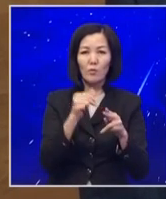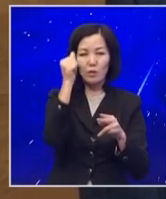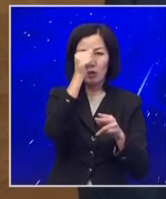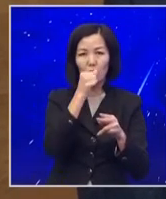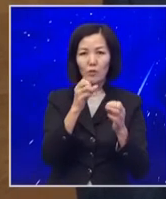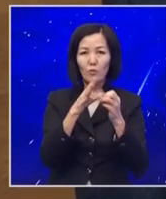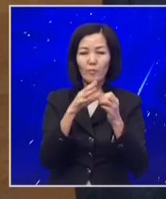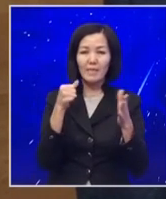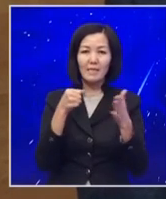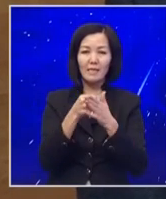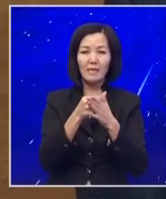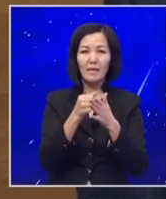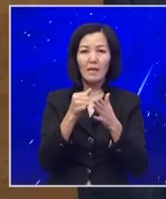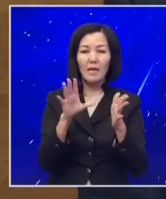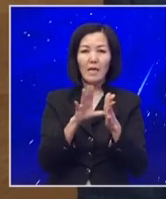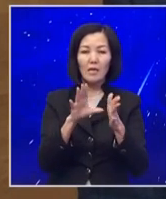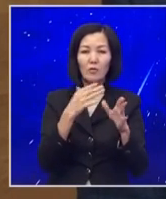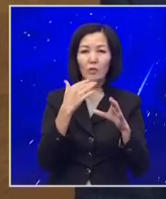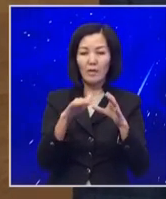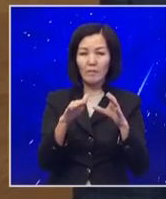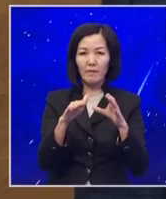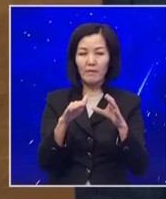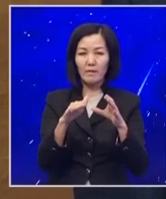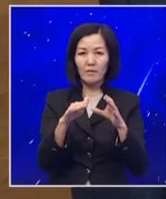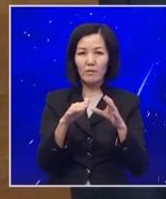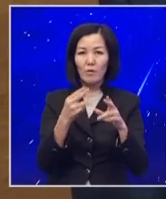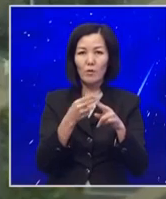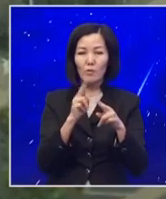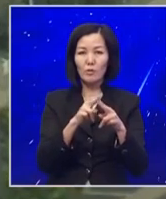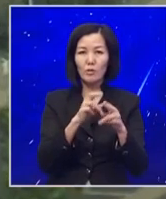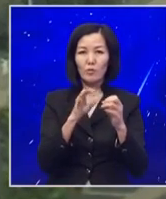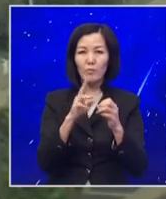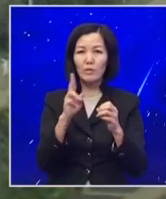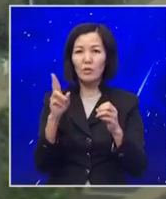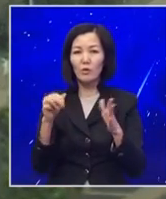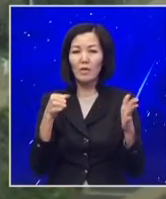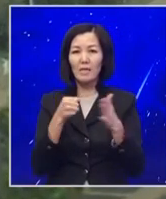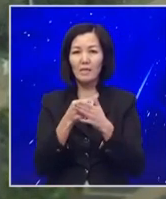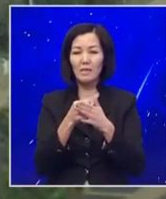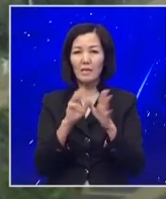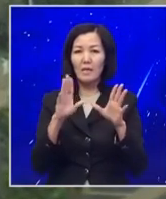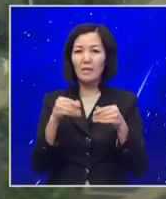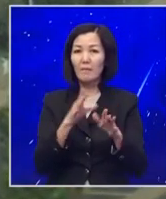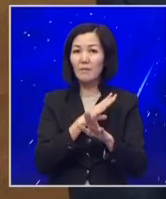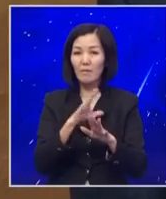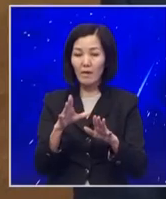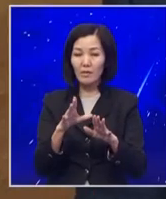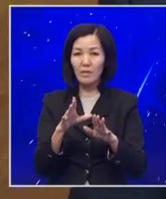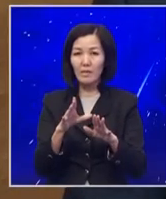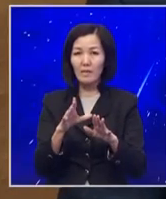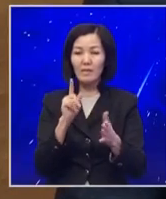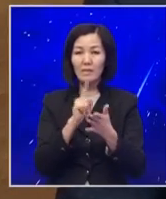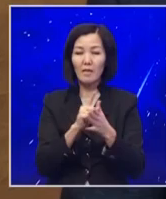осы жылдың шілде айының 15-іне дейін, егер электронды түрде тапсырса, осы жылдың 15-ші қыркүйегіне дейін. Тапсырылмаған жағдайда